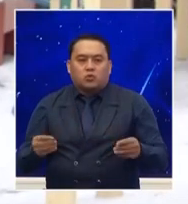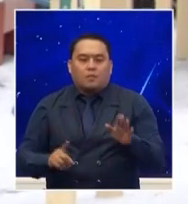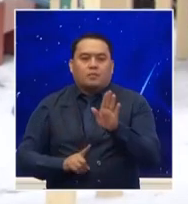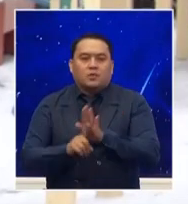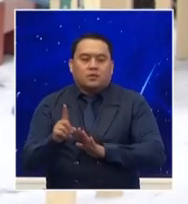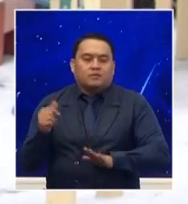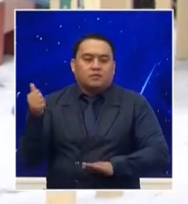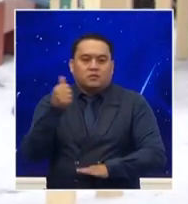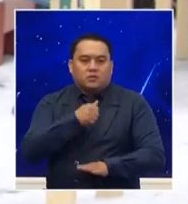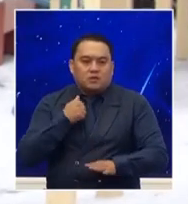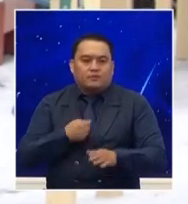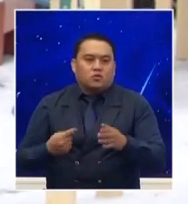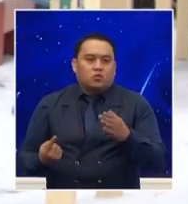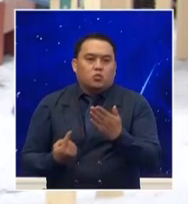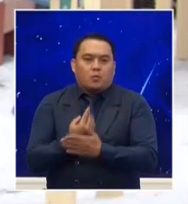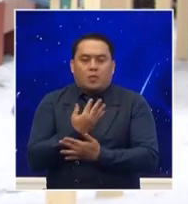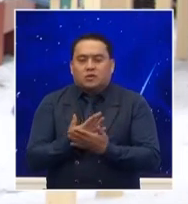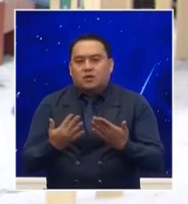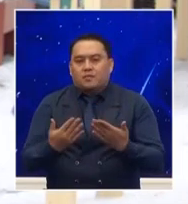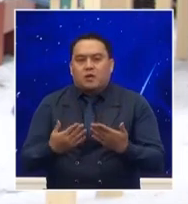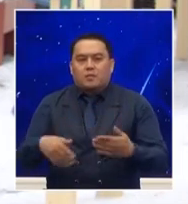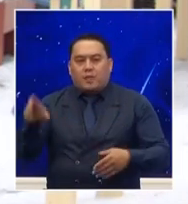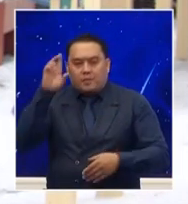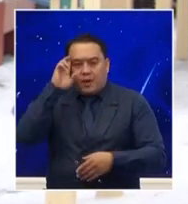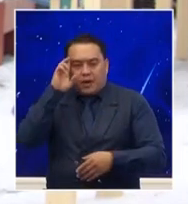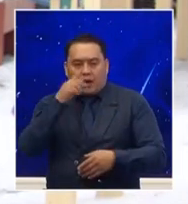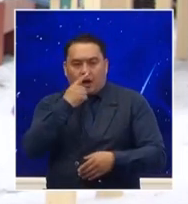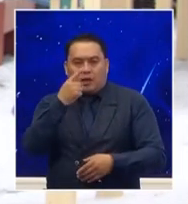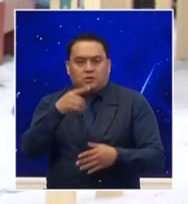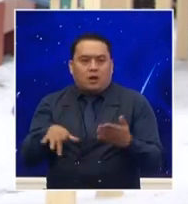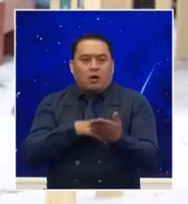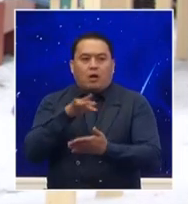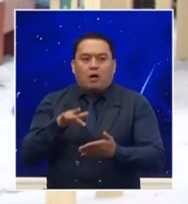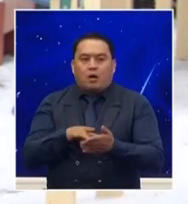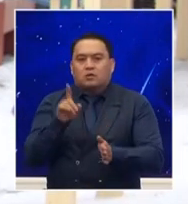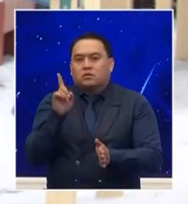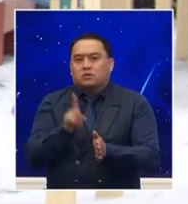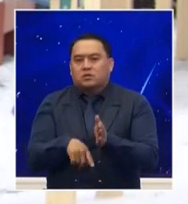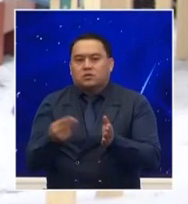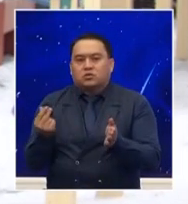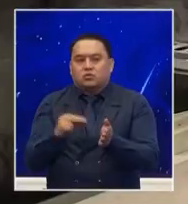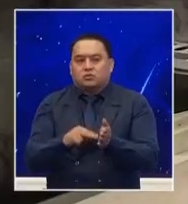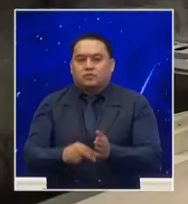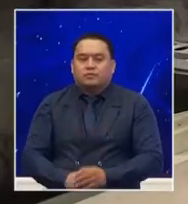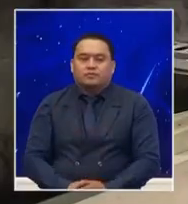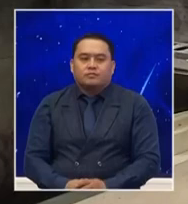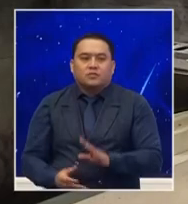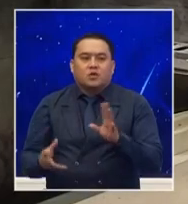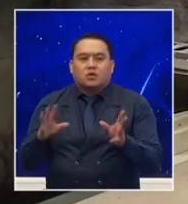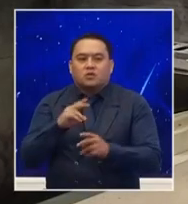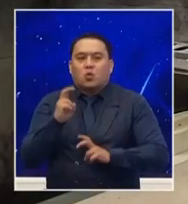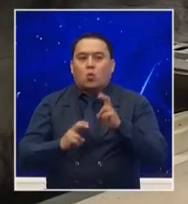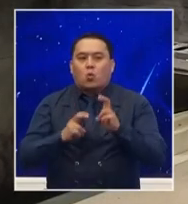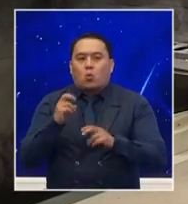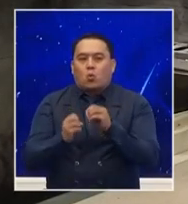қайта кірістік. Біздің өнімдер басқа мемлекеттермен, алыс қалалармен салыстырғанда өте арзан. Жалпы өндіріс